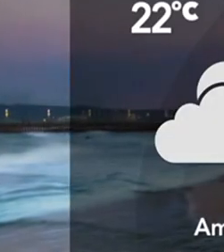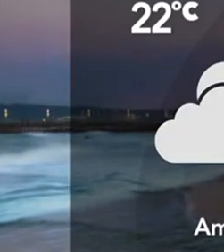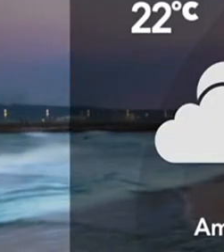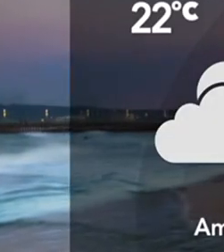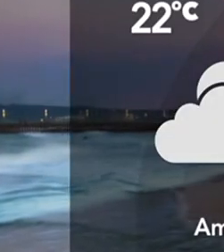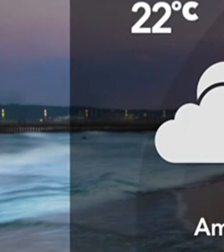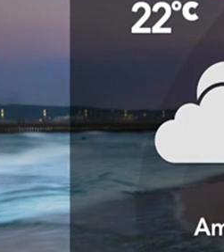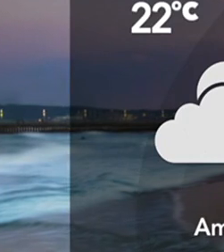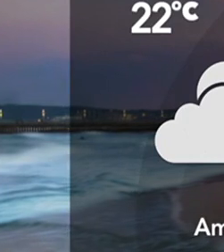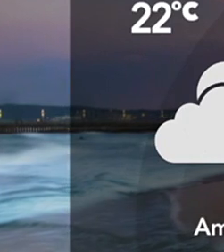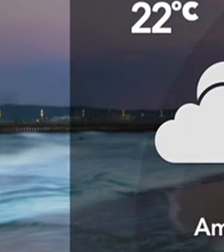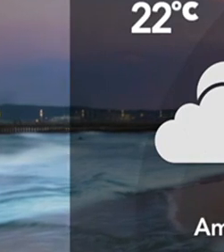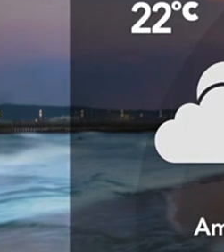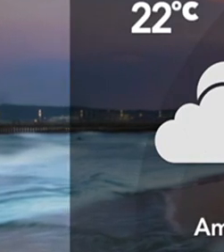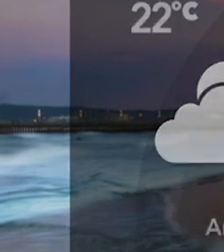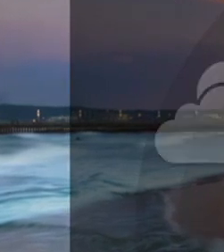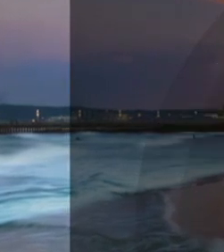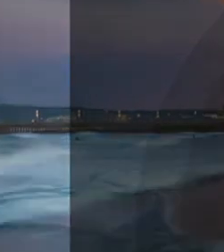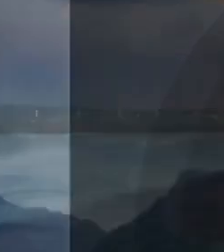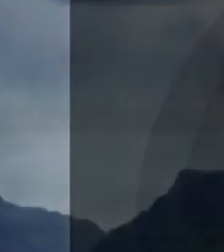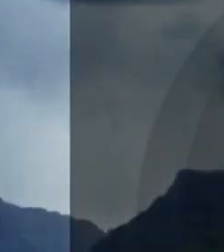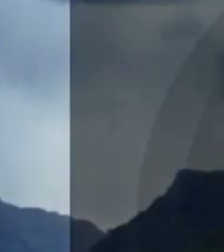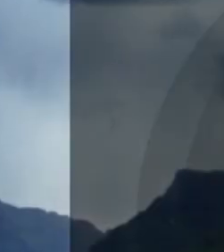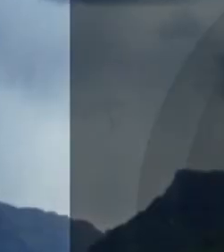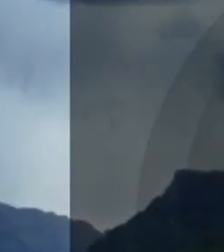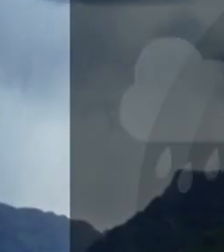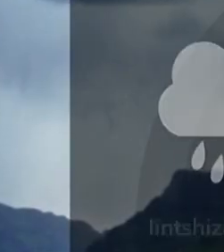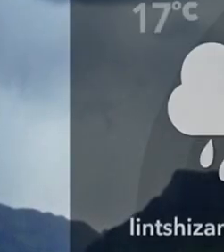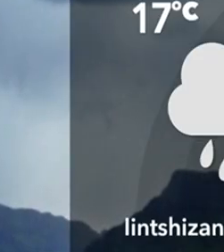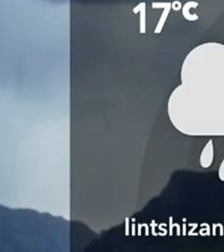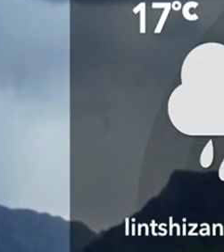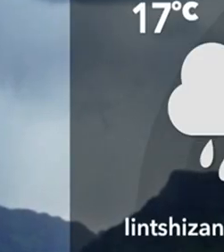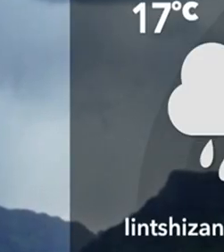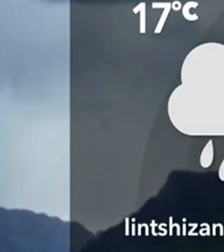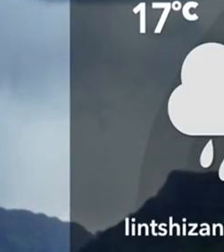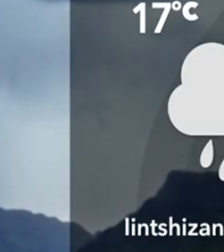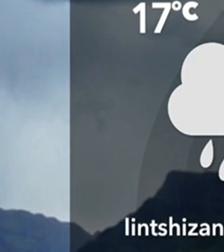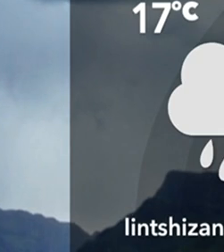eThekwini kuhle kuzole kamandli ngo-27 degrees onamafu ngokokuqhubeka kosuku phaya emini. Kanti